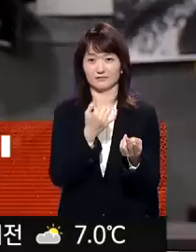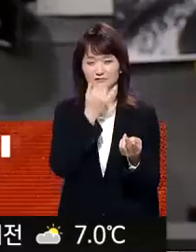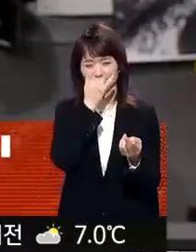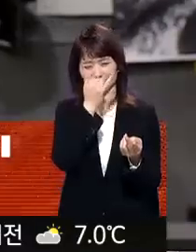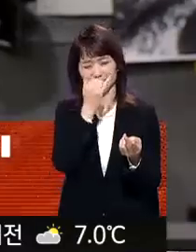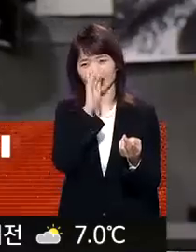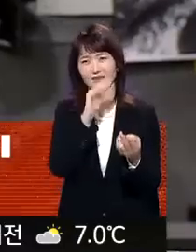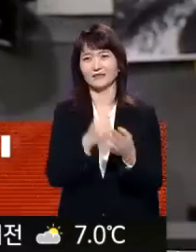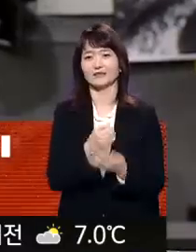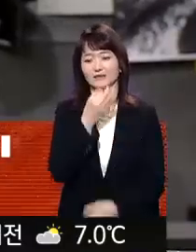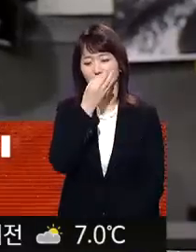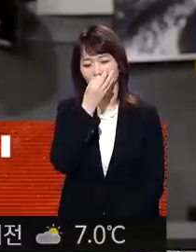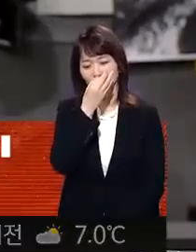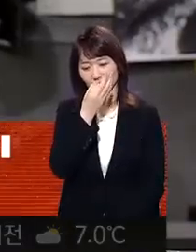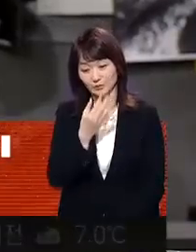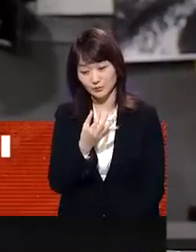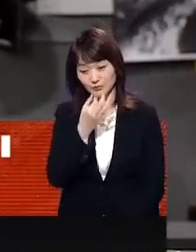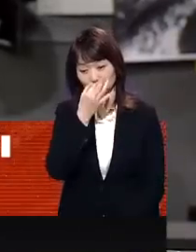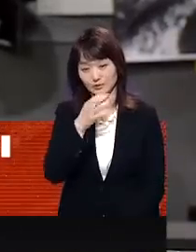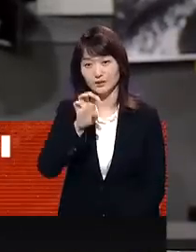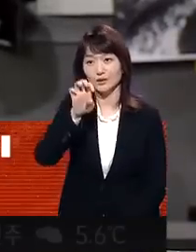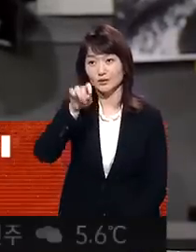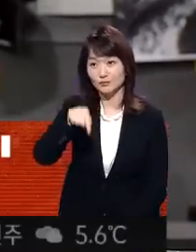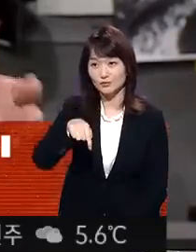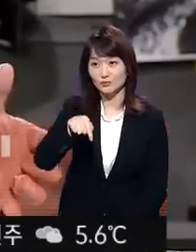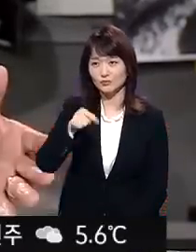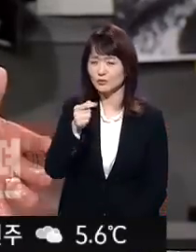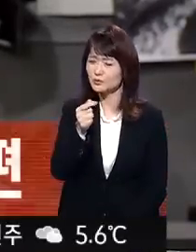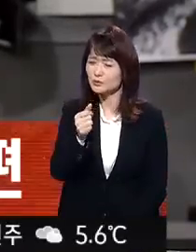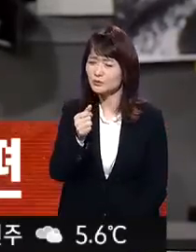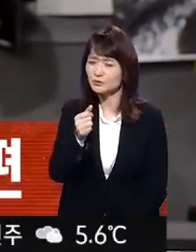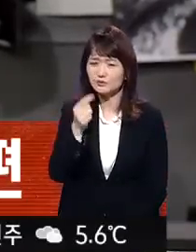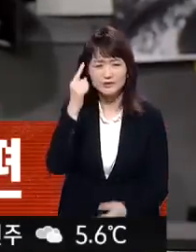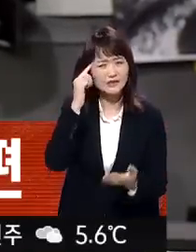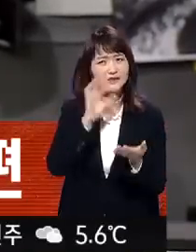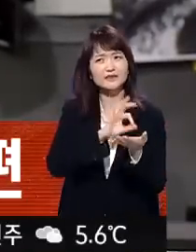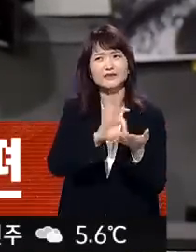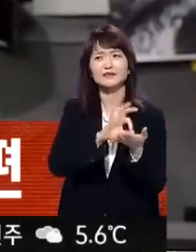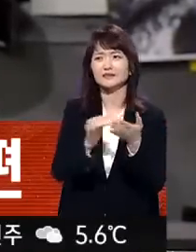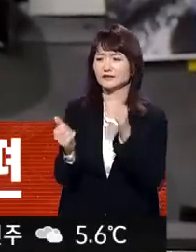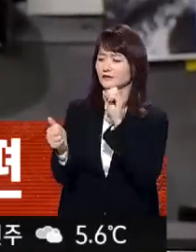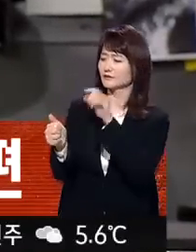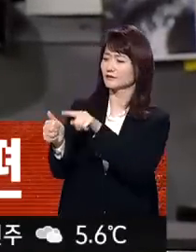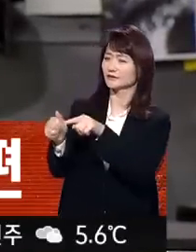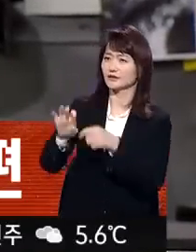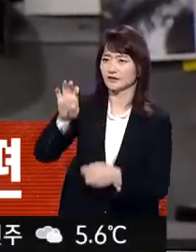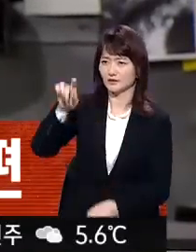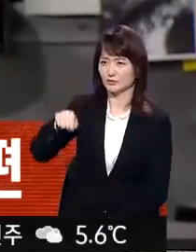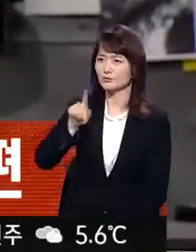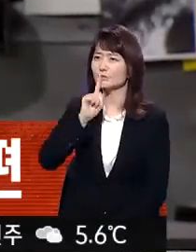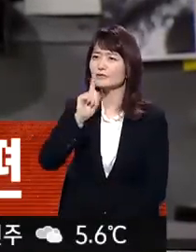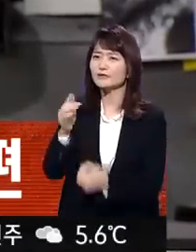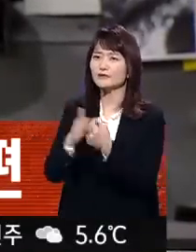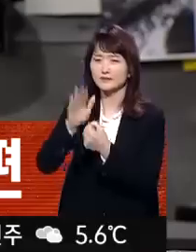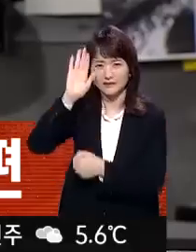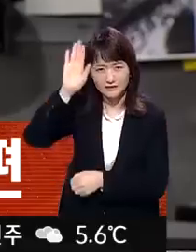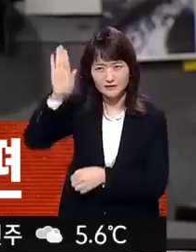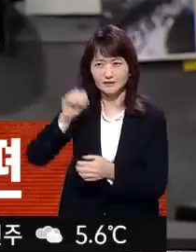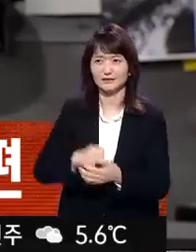하는가 봐요. 그러니까 와이프는 푸푸가 이렇게 크지 않은데도 신경을 쓰기 때문에 나한테 하는 말이 당신은 푸푸하니까 앞으로